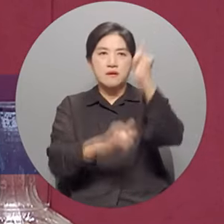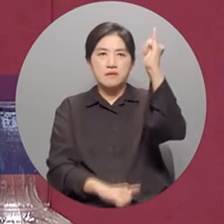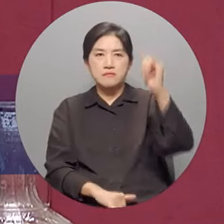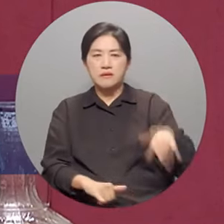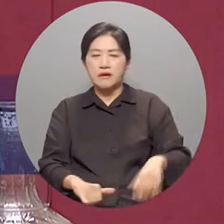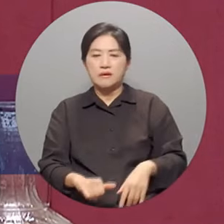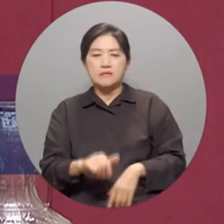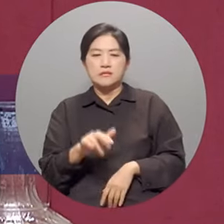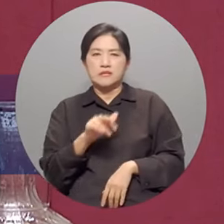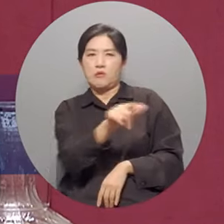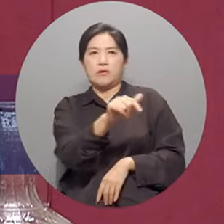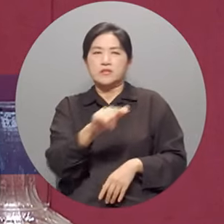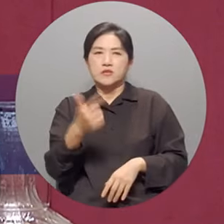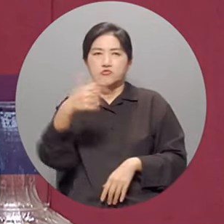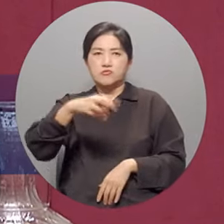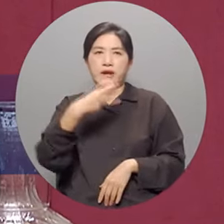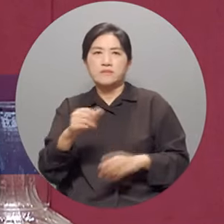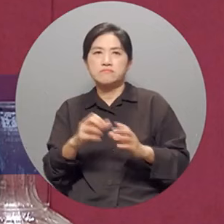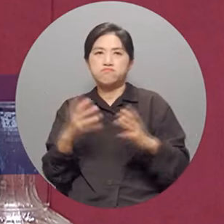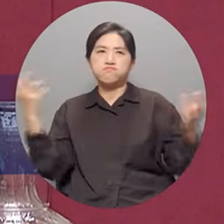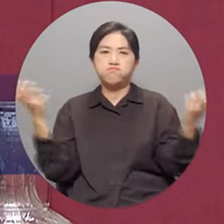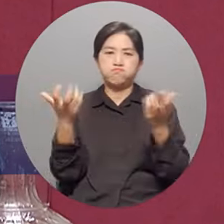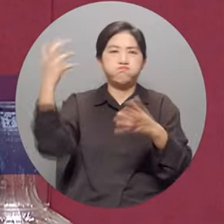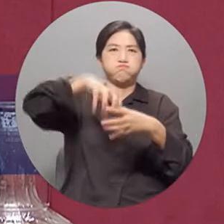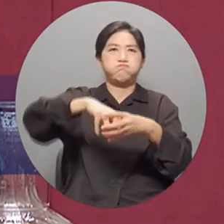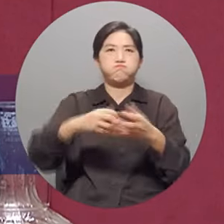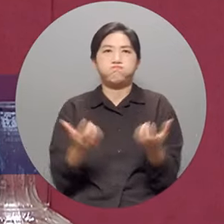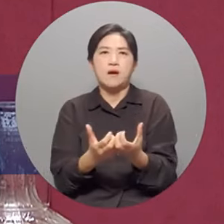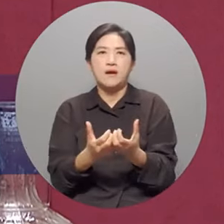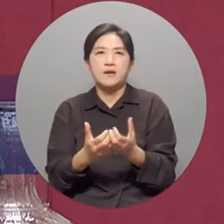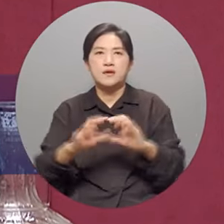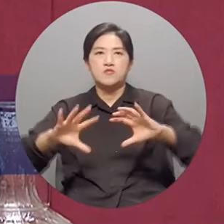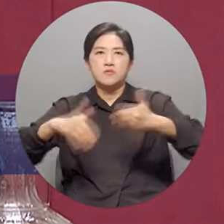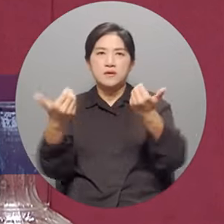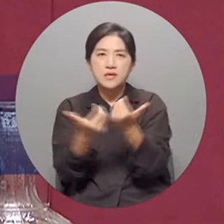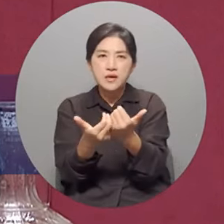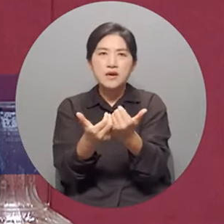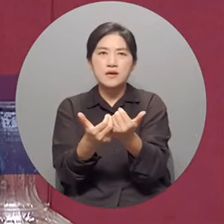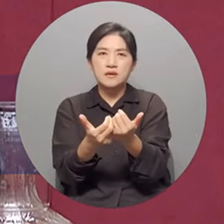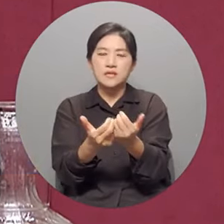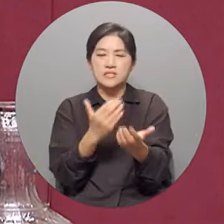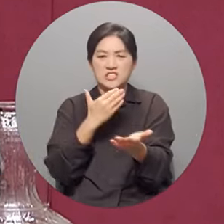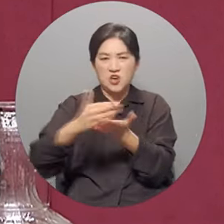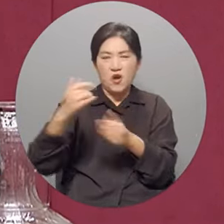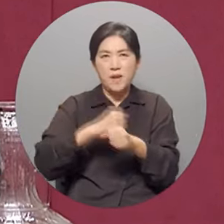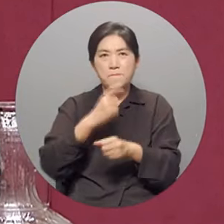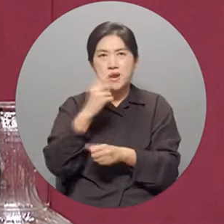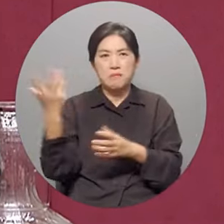부정과 뉴라이트가 채웠습니다. 반국가 세력 척결이 채웠습니다.